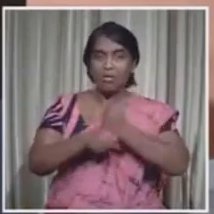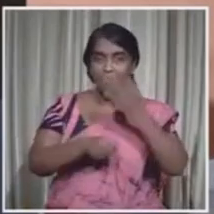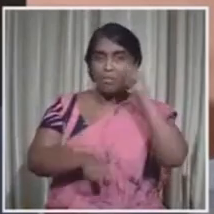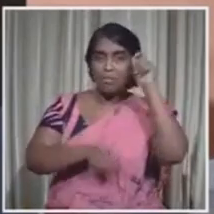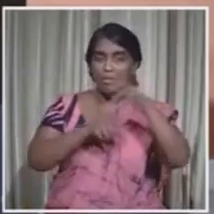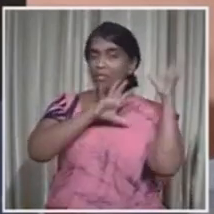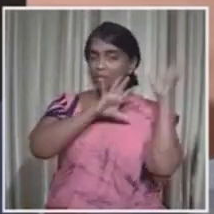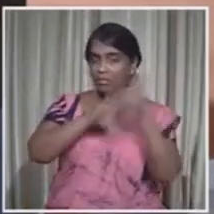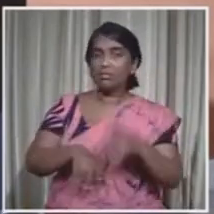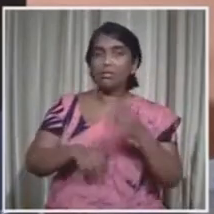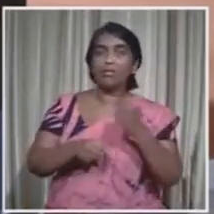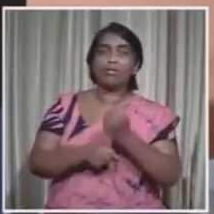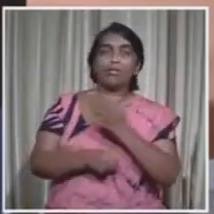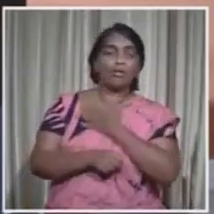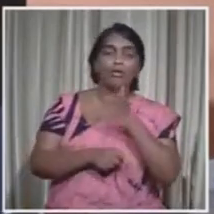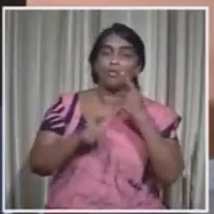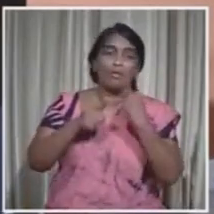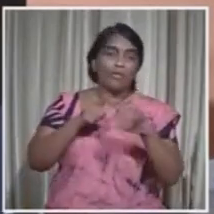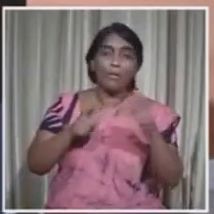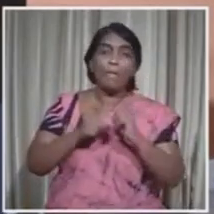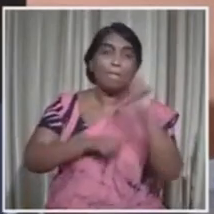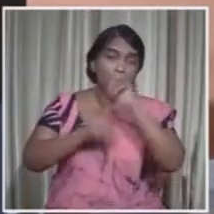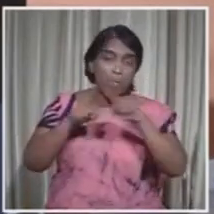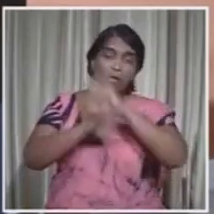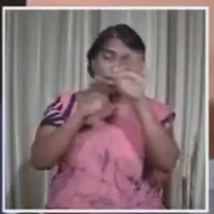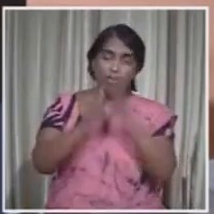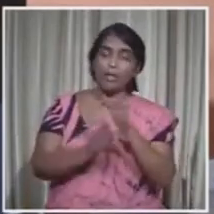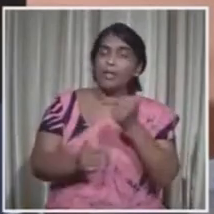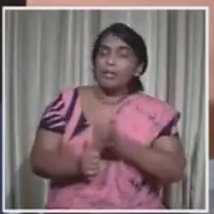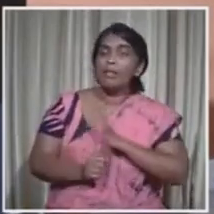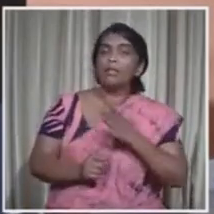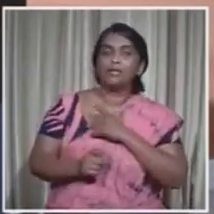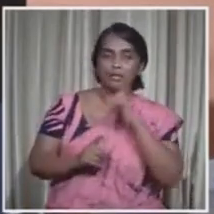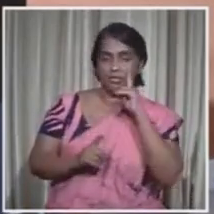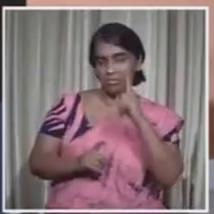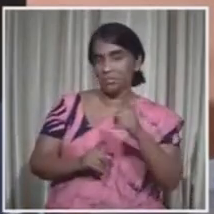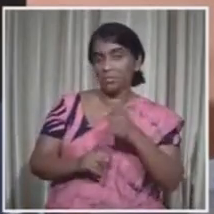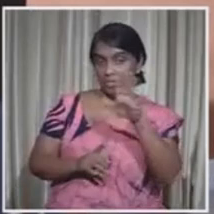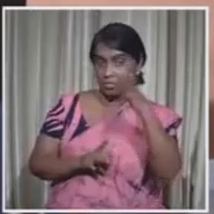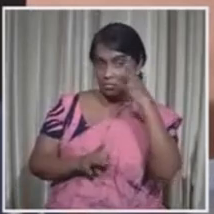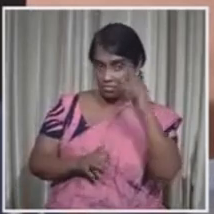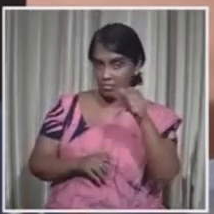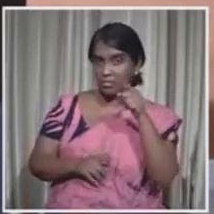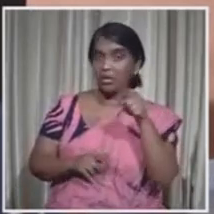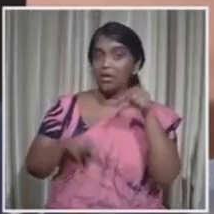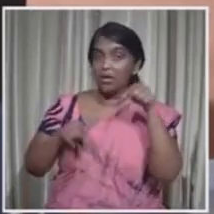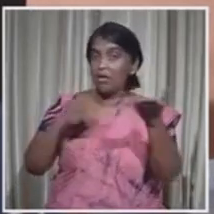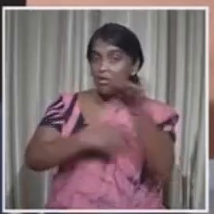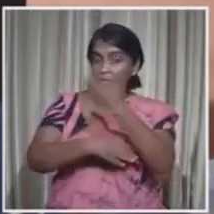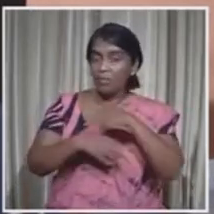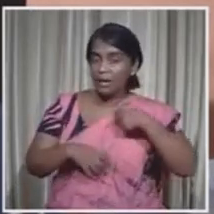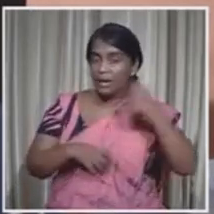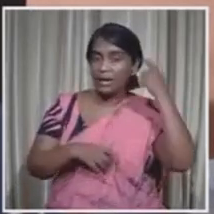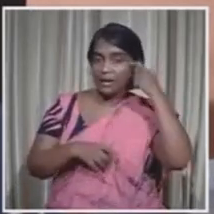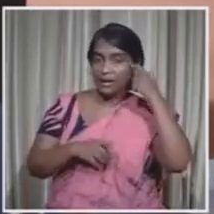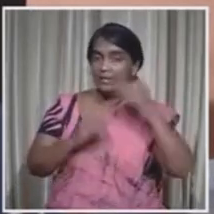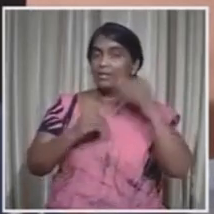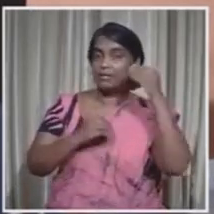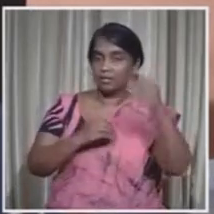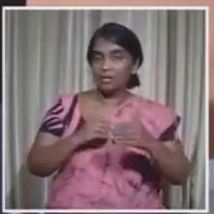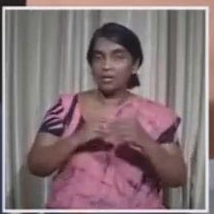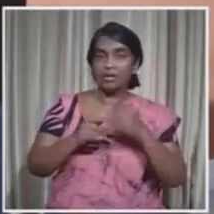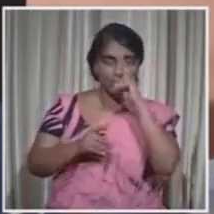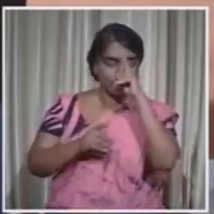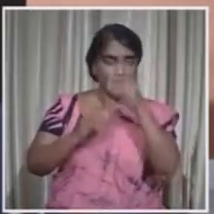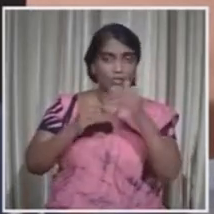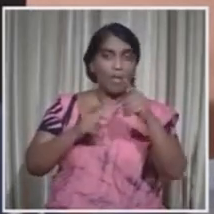කරන්නේ නැහැ මේ ගෝඨාභය විතරන්නේ විරුද්ධ පාර්ලිමේන්තුවට විරුද්ධ කියලා පෙන්නනවා ගෙනාවේ. හැබැයි මතක තියාගන්න මේ හැමෝම අද හිතාගෙන ඉන්නේ දැන් ඊළඟ සති දෙක ඇතුළත